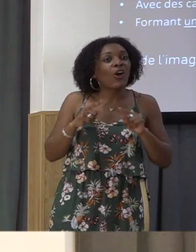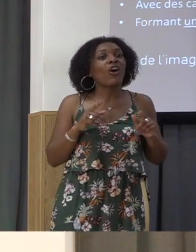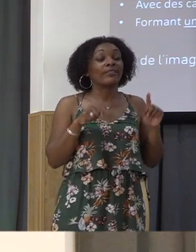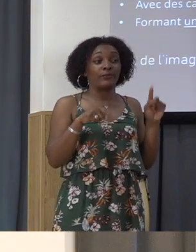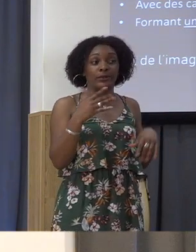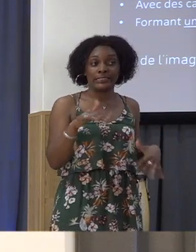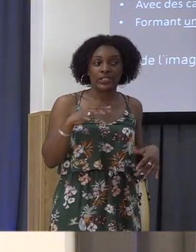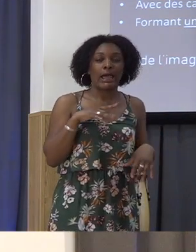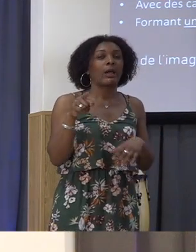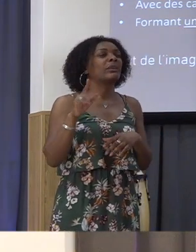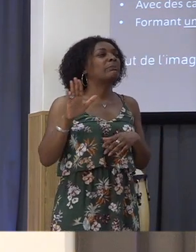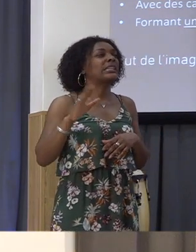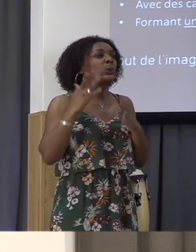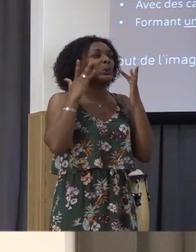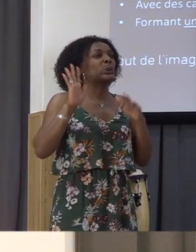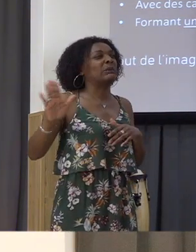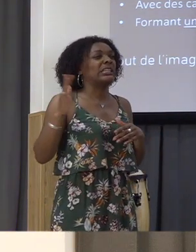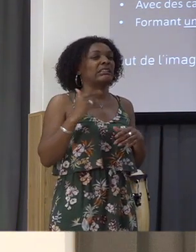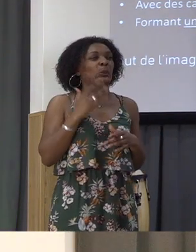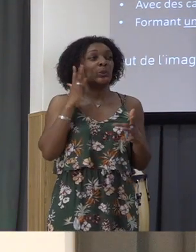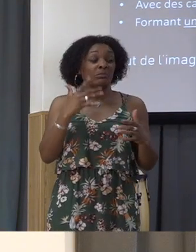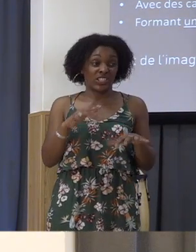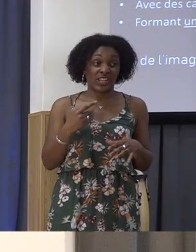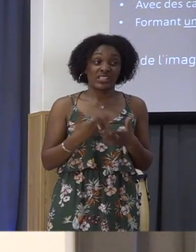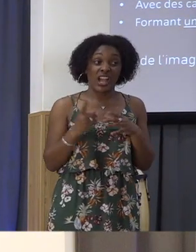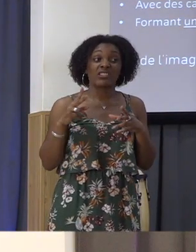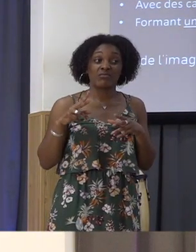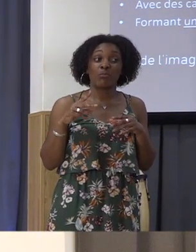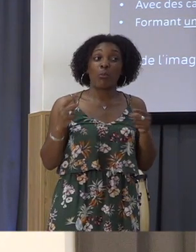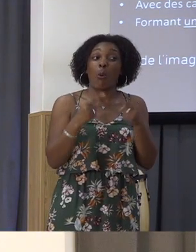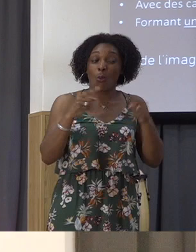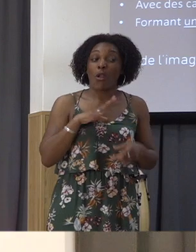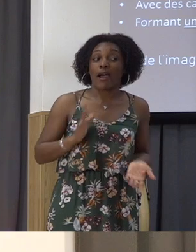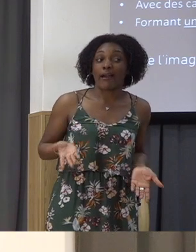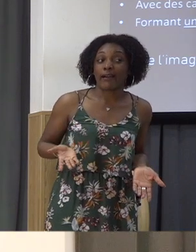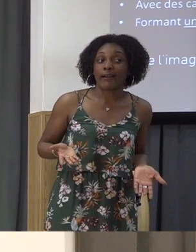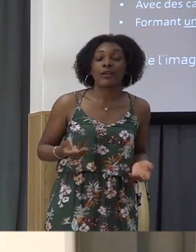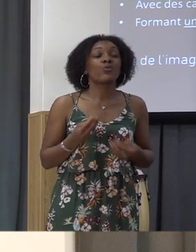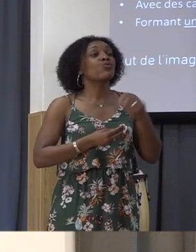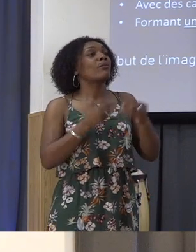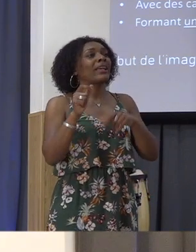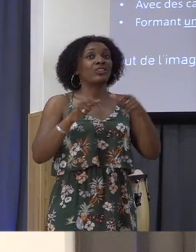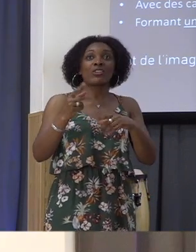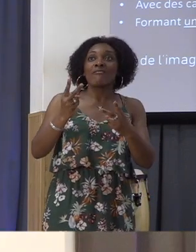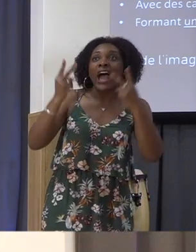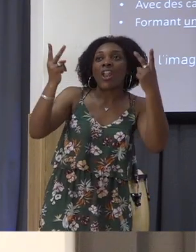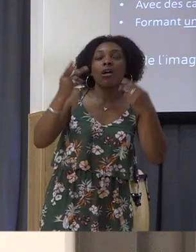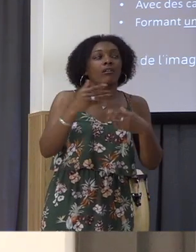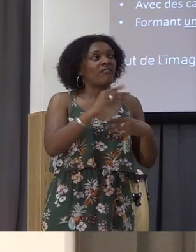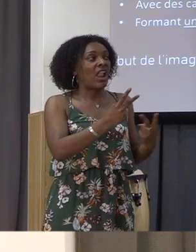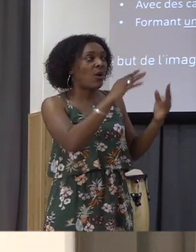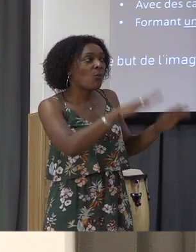Ça veut dire que ceux qui semblent être moins honorés, on les donne plus d'honneur pour qu'il n'y ait pas de